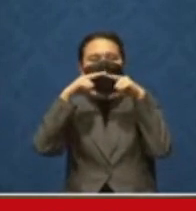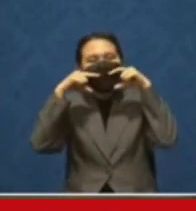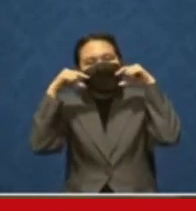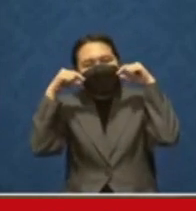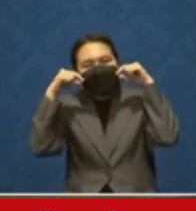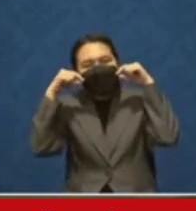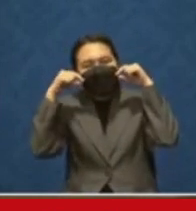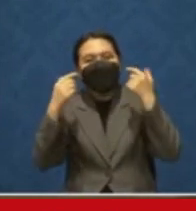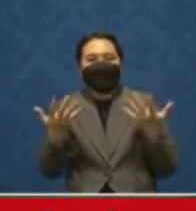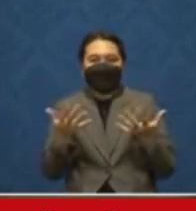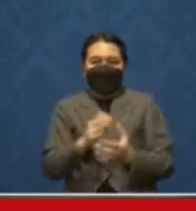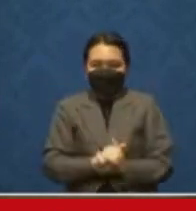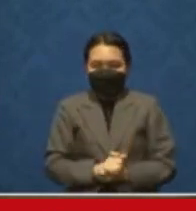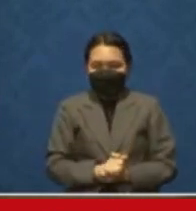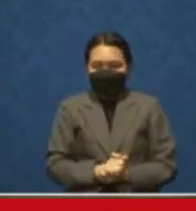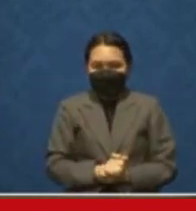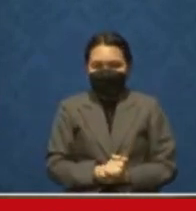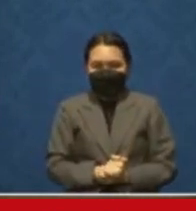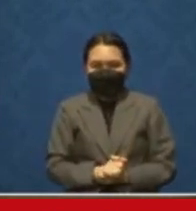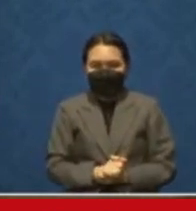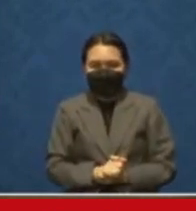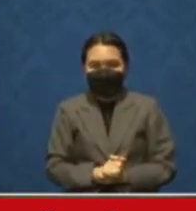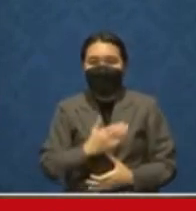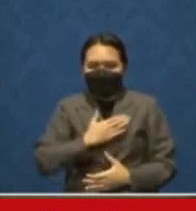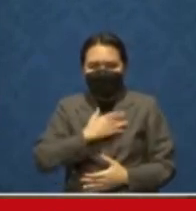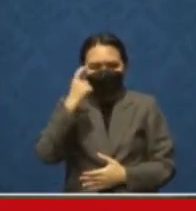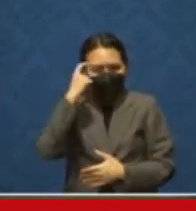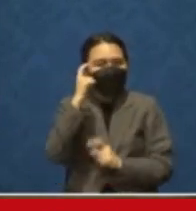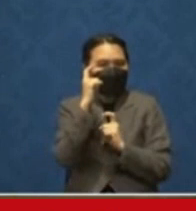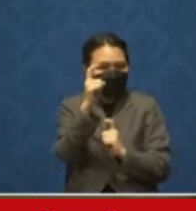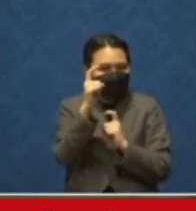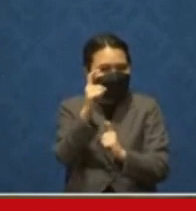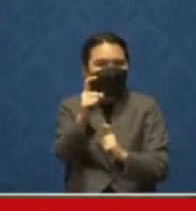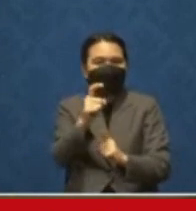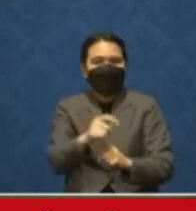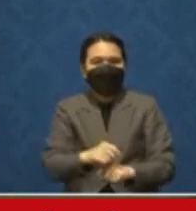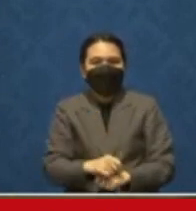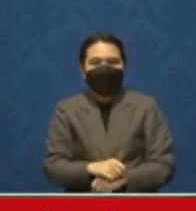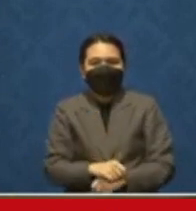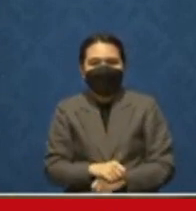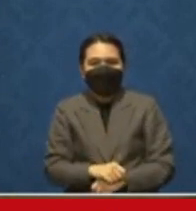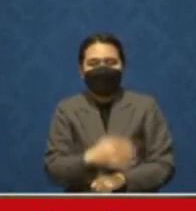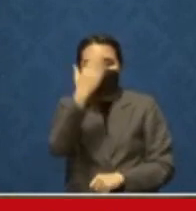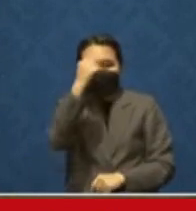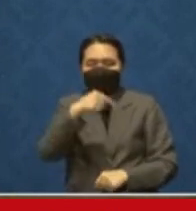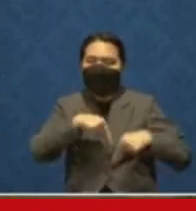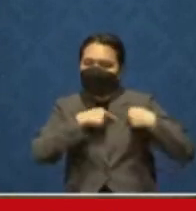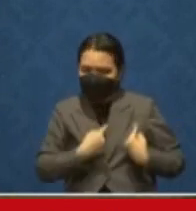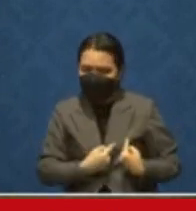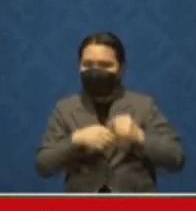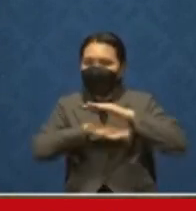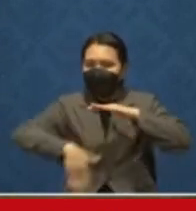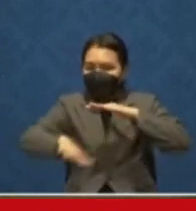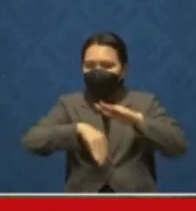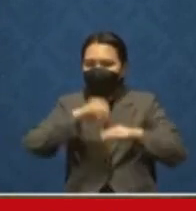ผลก็จะนี้พี่จะเล่นอย่างนี้ไม่เอานะไม่เอาจะยกมือขึ้นหยิบล่าเลย